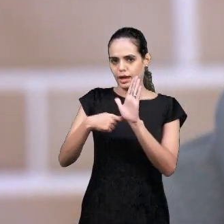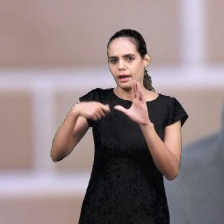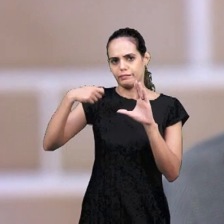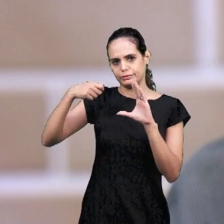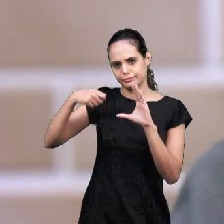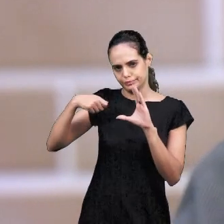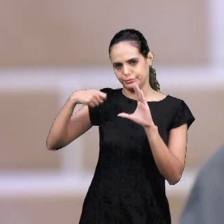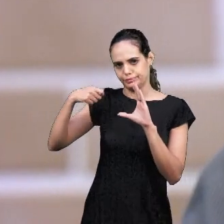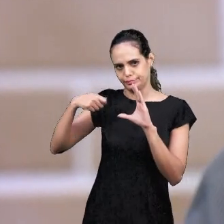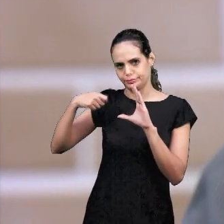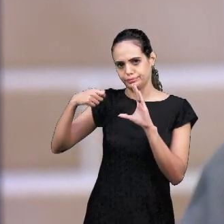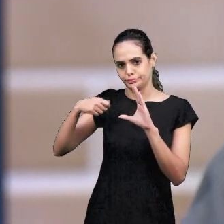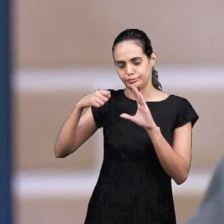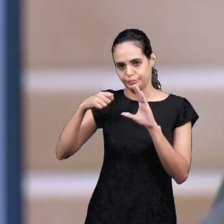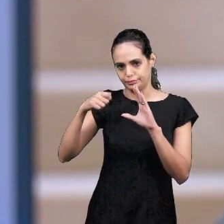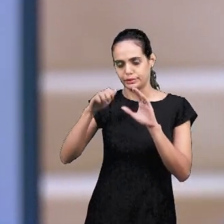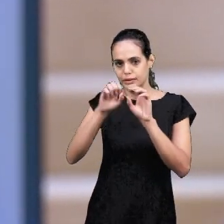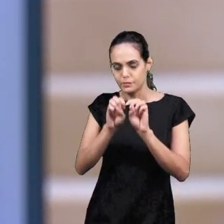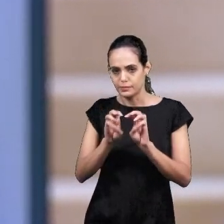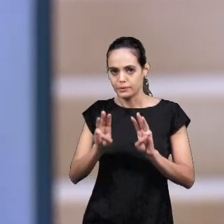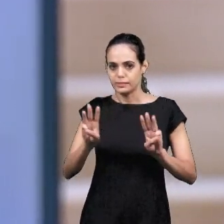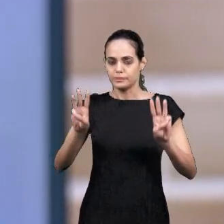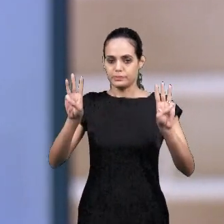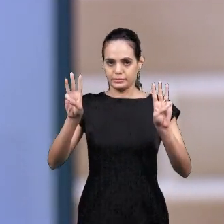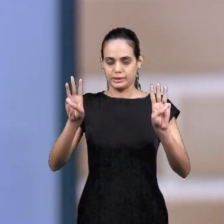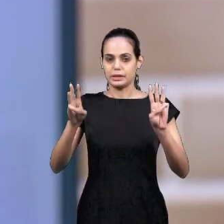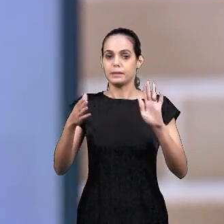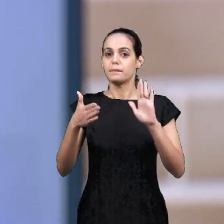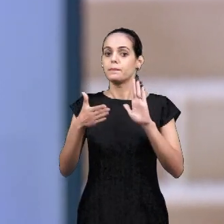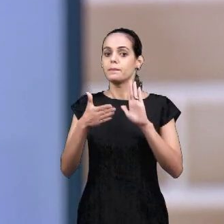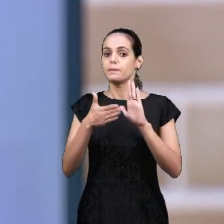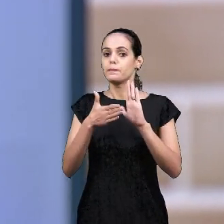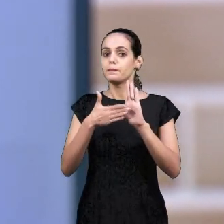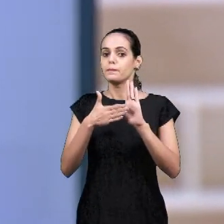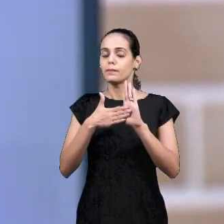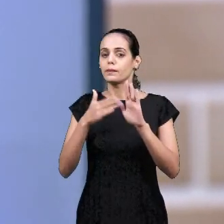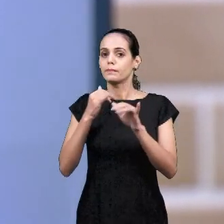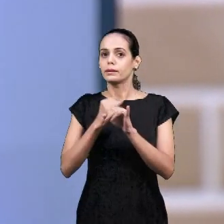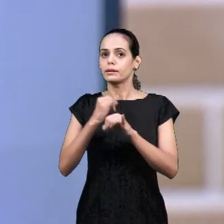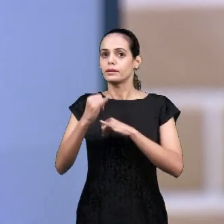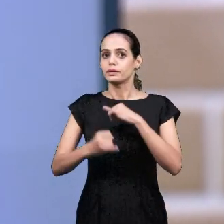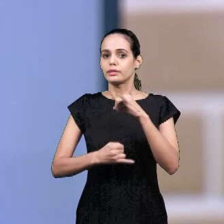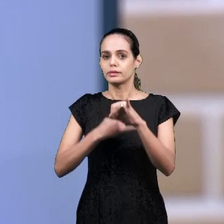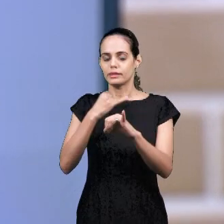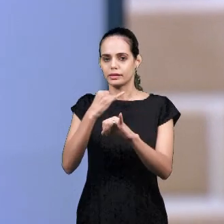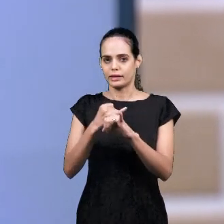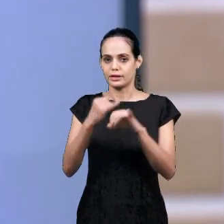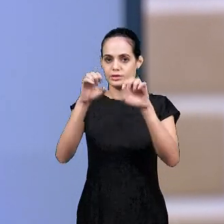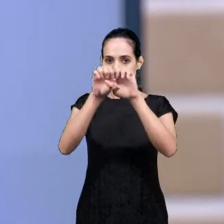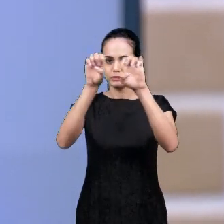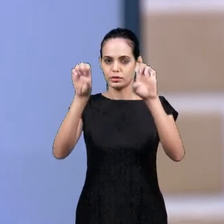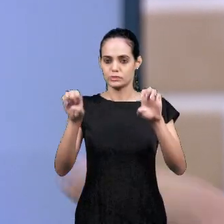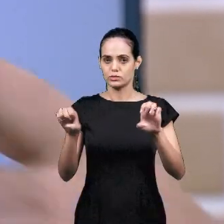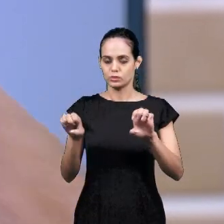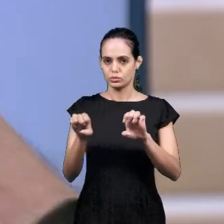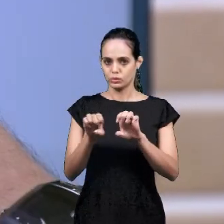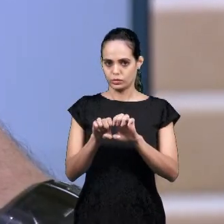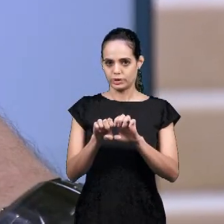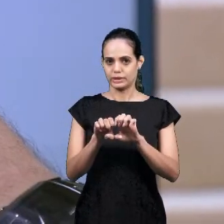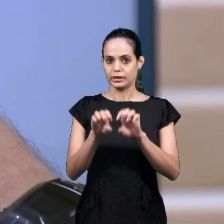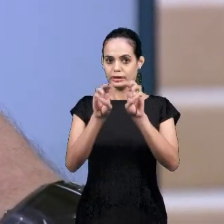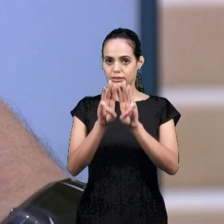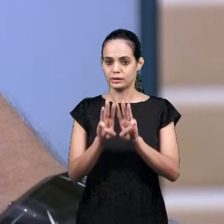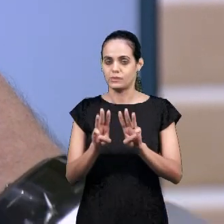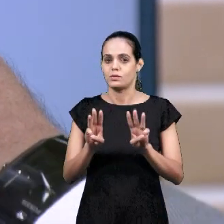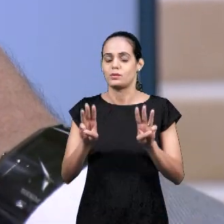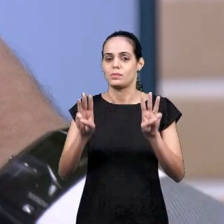ouvre une page à l'Internet. Cette page se trouve à l'intérieur la structure de la TV web